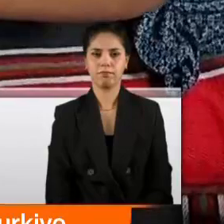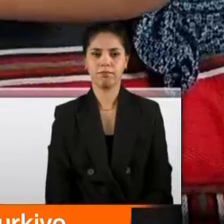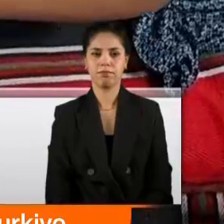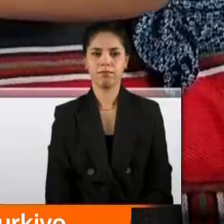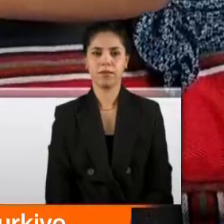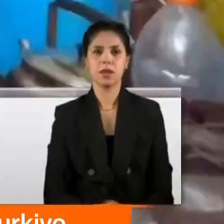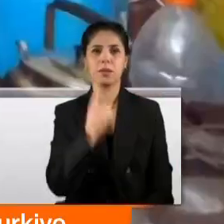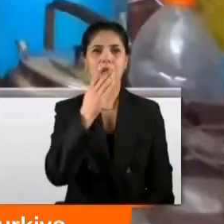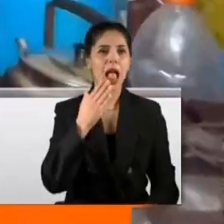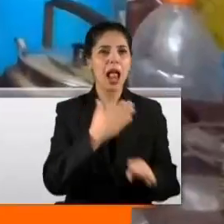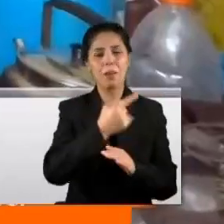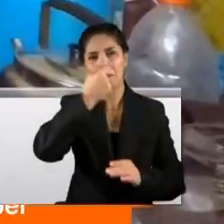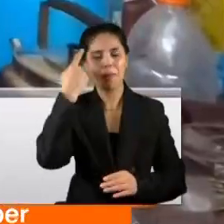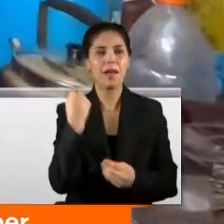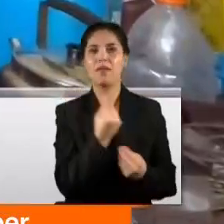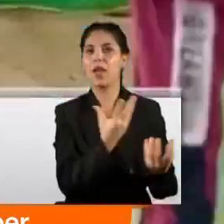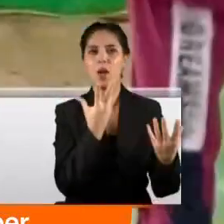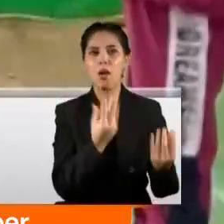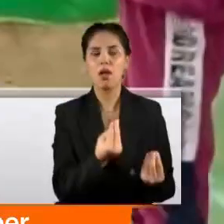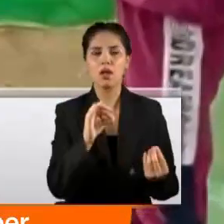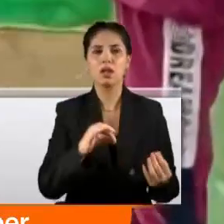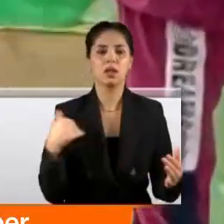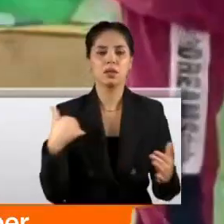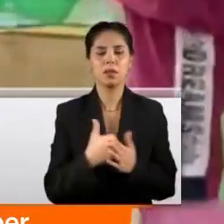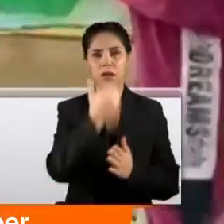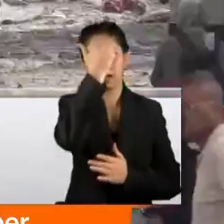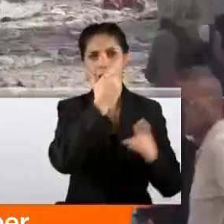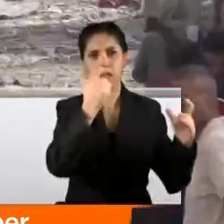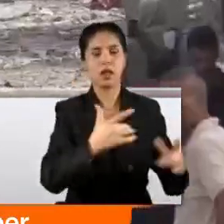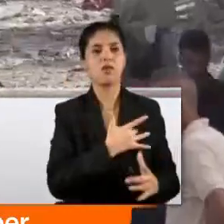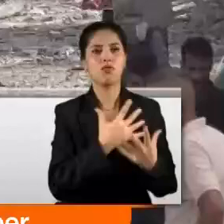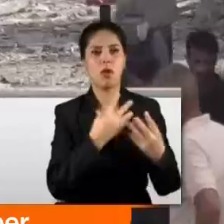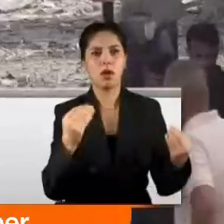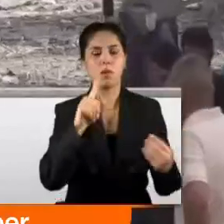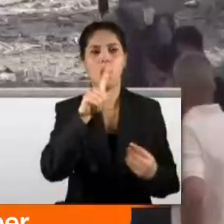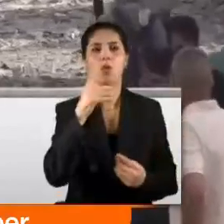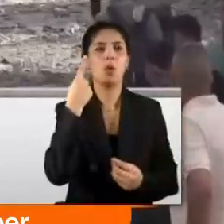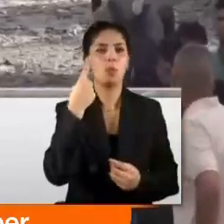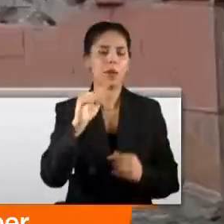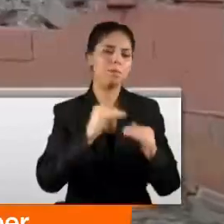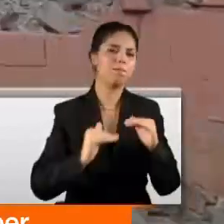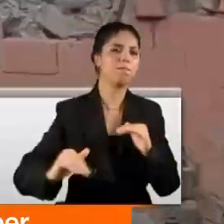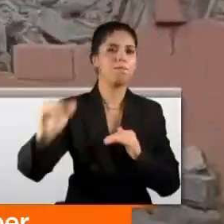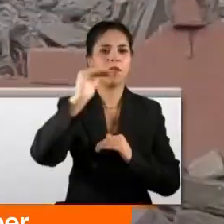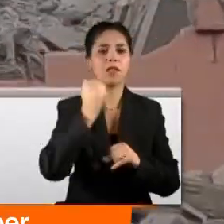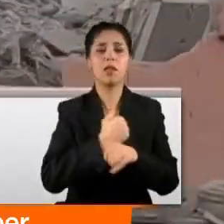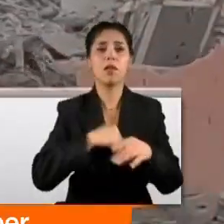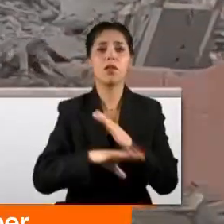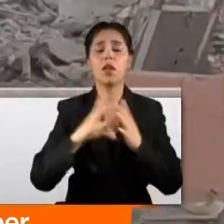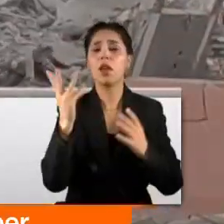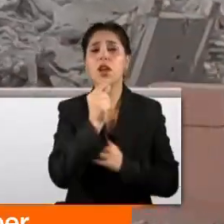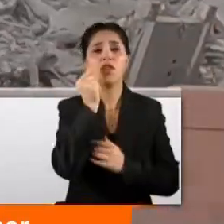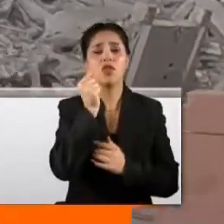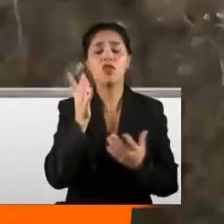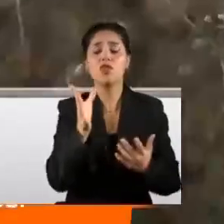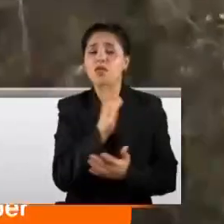bir dilim de ekmek belki. Öyle ki şu ana kadar Gazze'de can kaybı 14 bini geçti. Enkaz altında kaç kişi olduğu